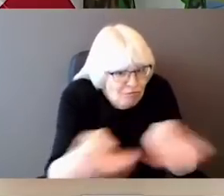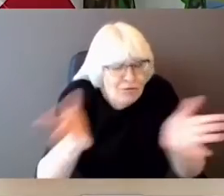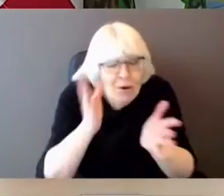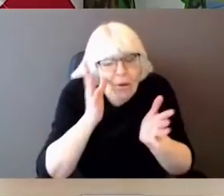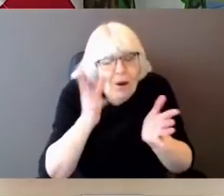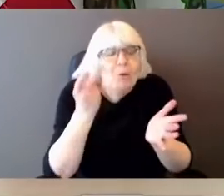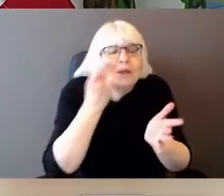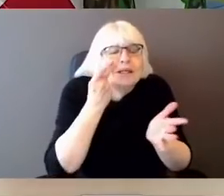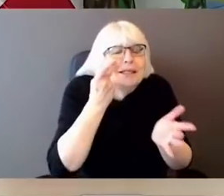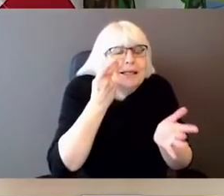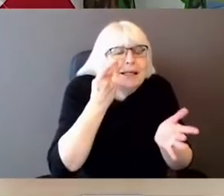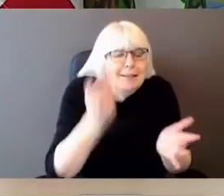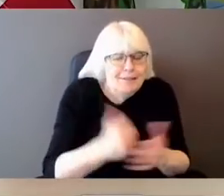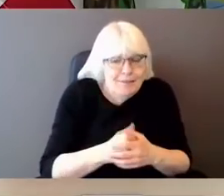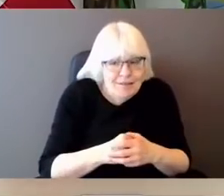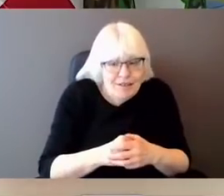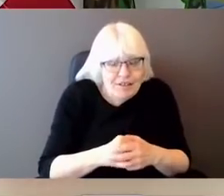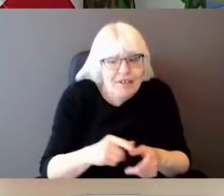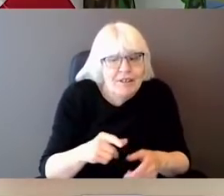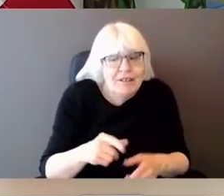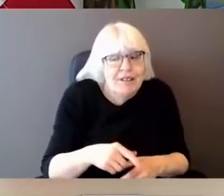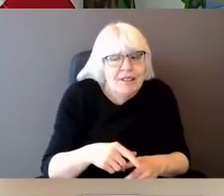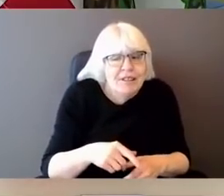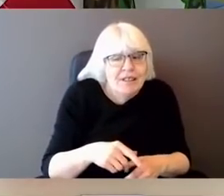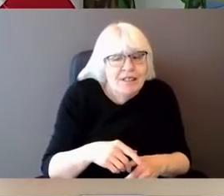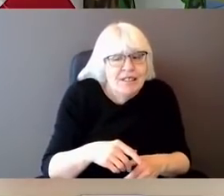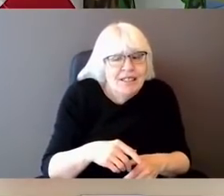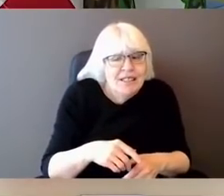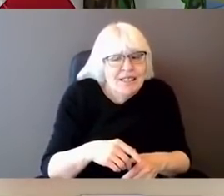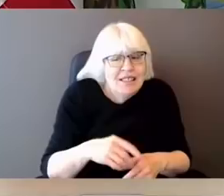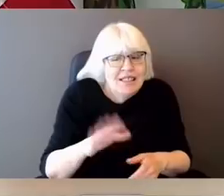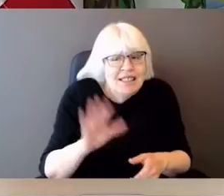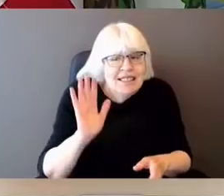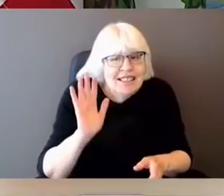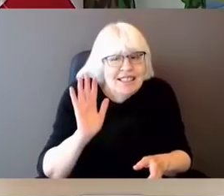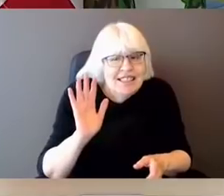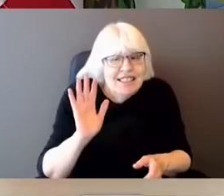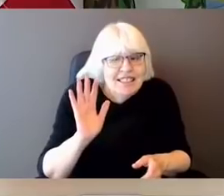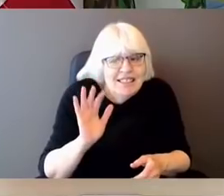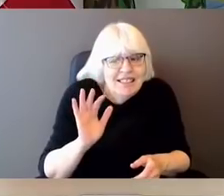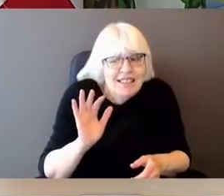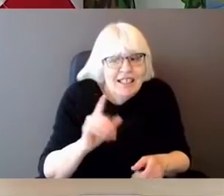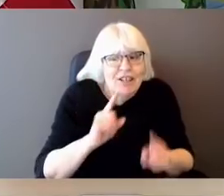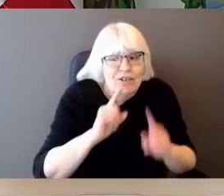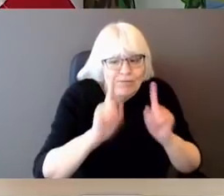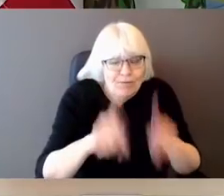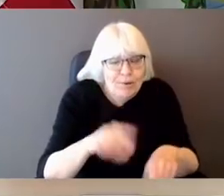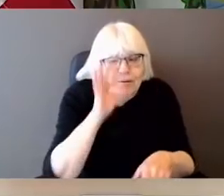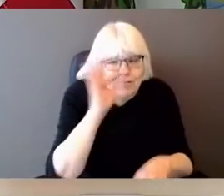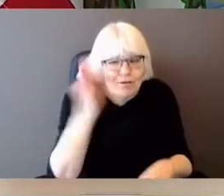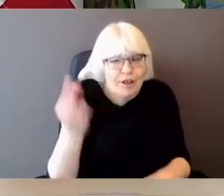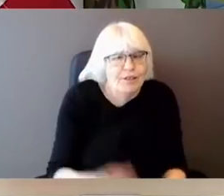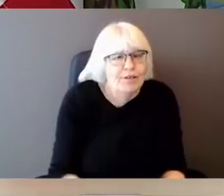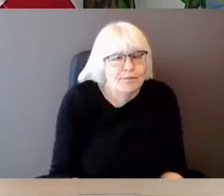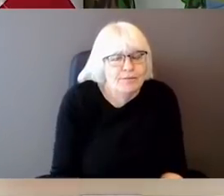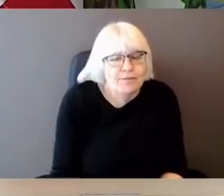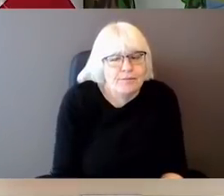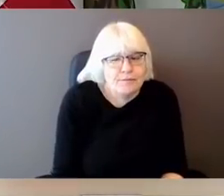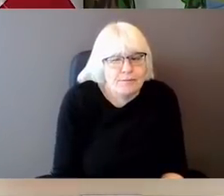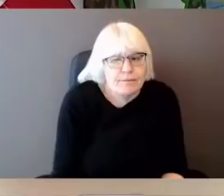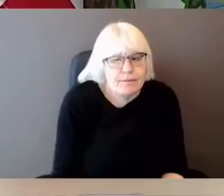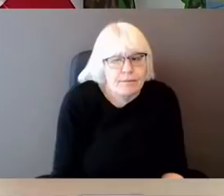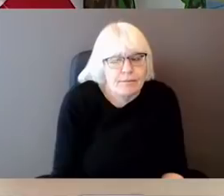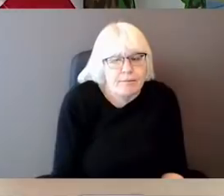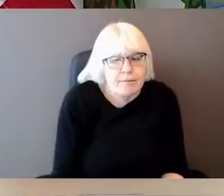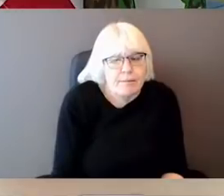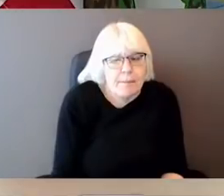français? OK. Et après, je vous laisse tranquille. OK. En français, j'imagine qu'en avril, on va